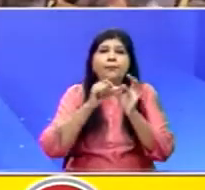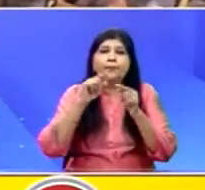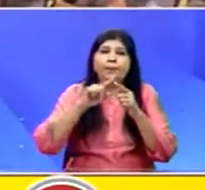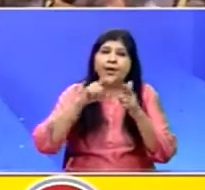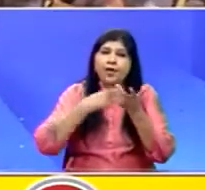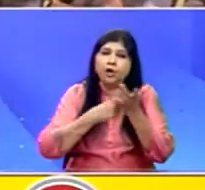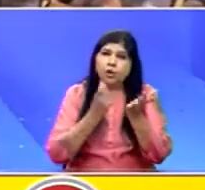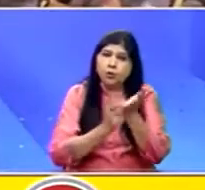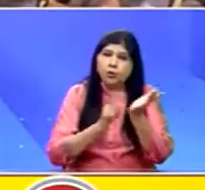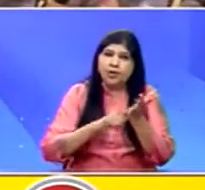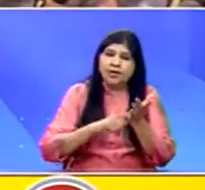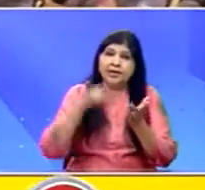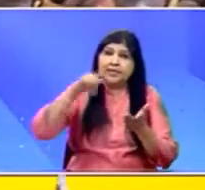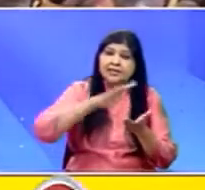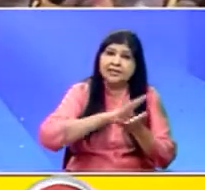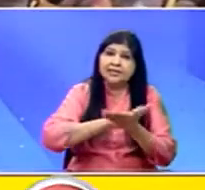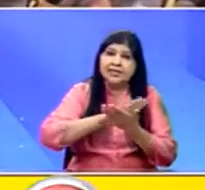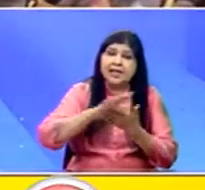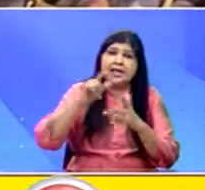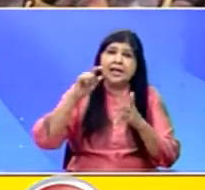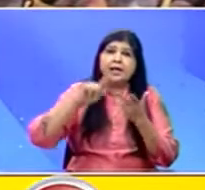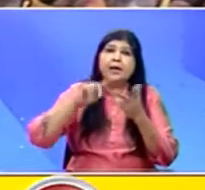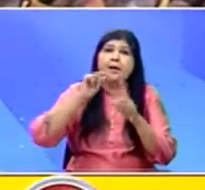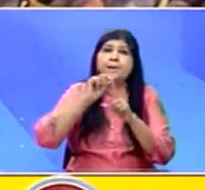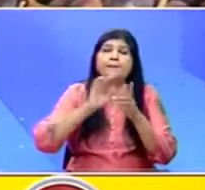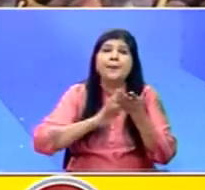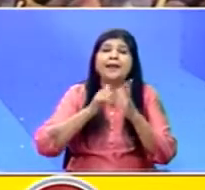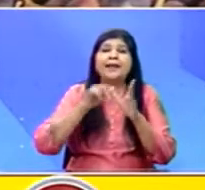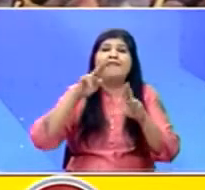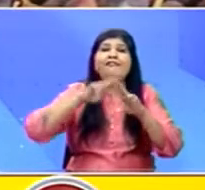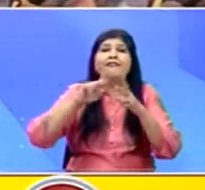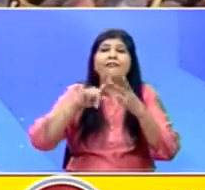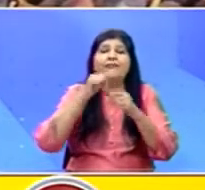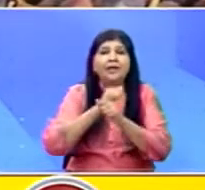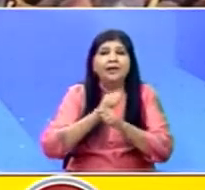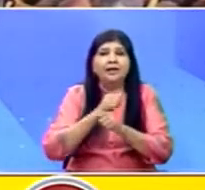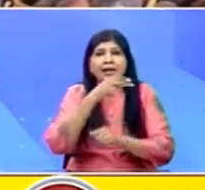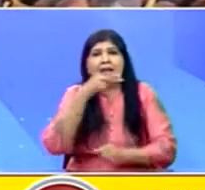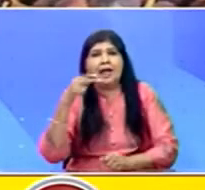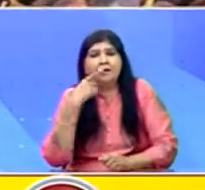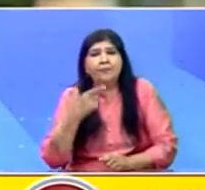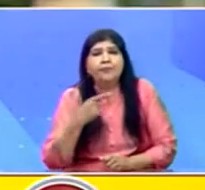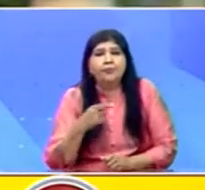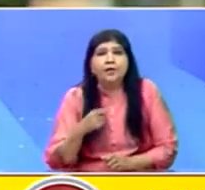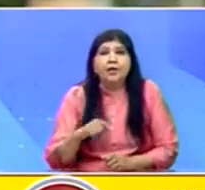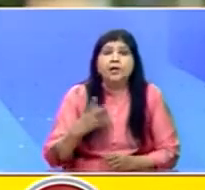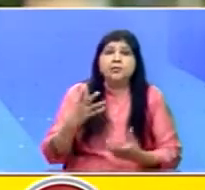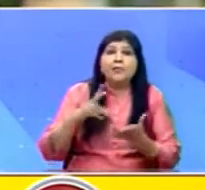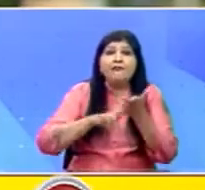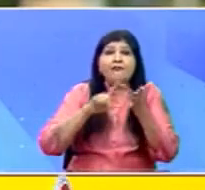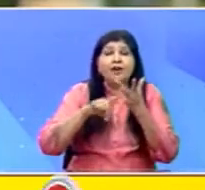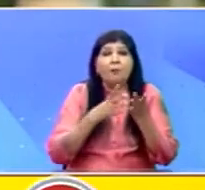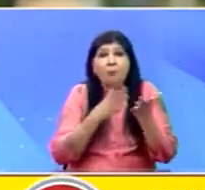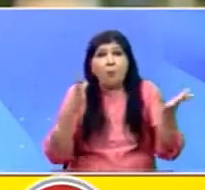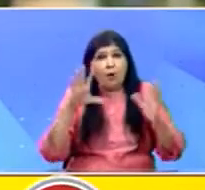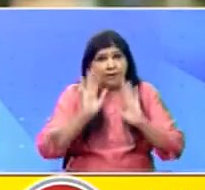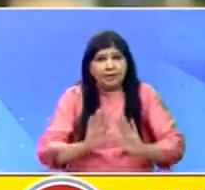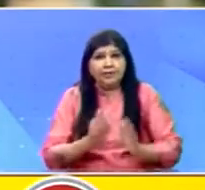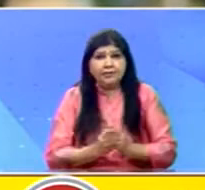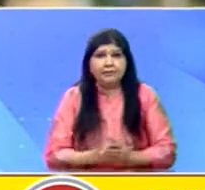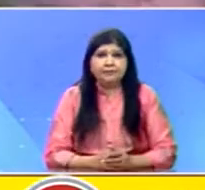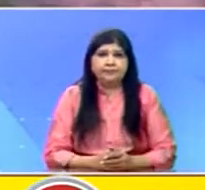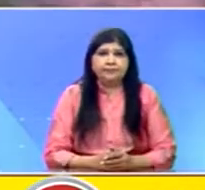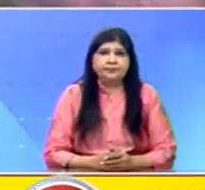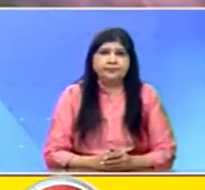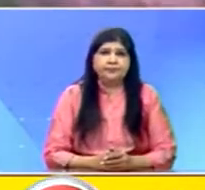इसे हिमालयन फिग के नाम से भी जाना जाता है। इस फल में खनिज और विटामिन भरपूर मात्रा में पाए